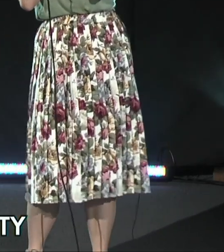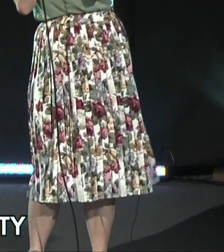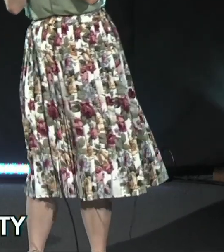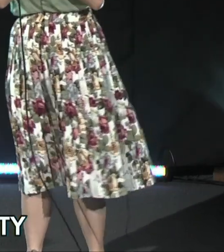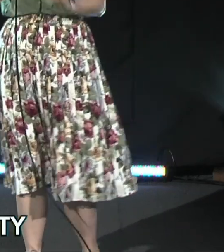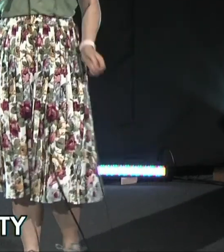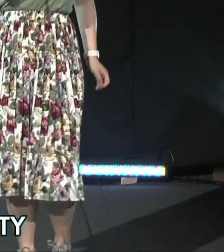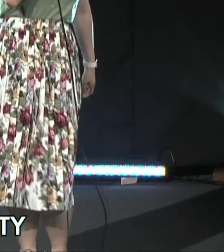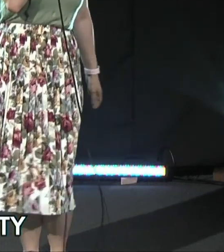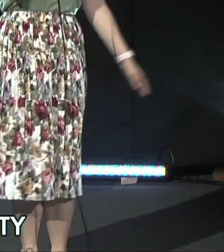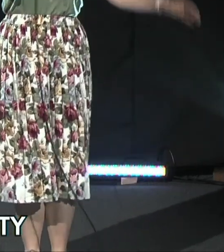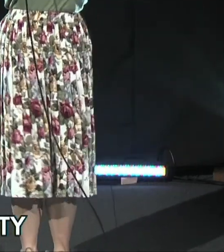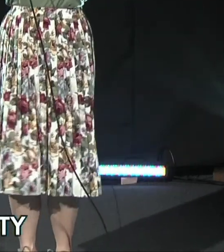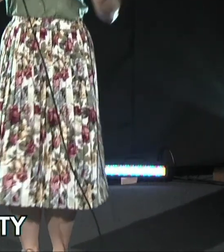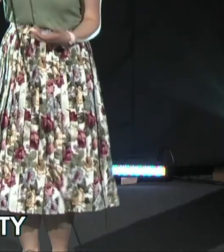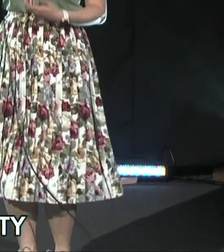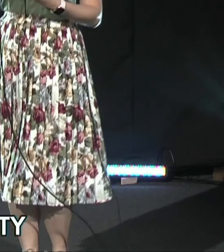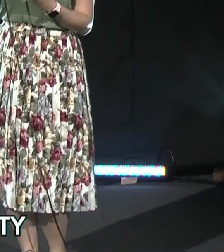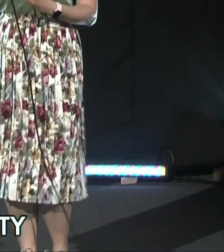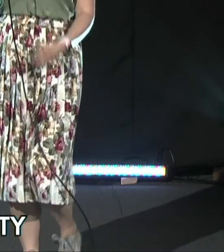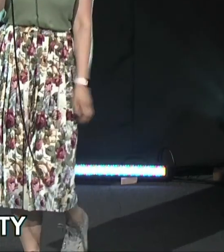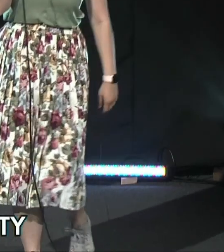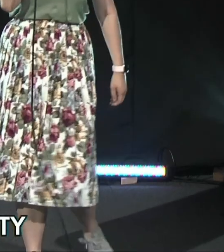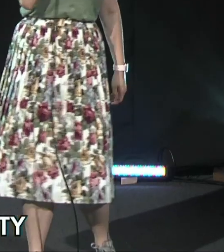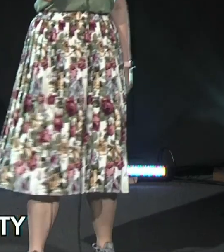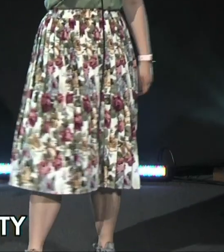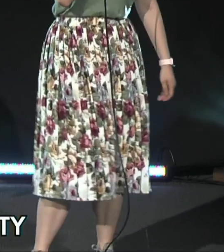Amen. Ostatnia myśl kazania, kochani.